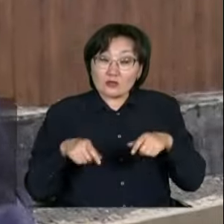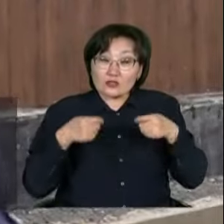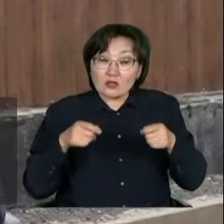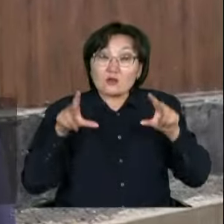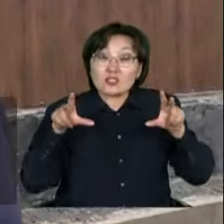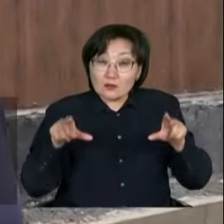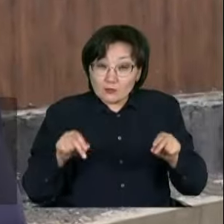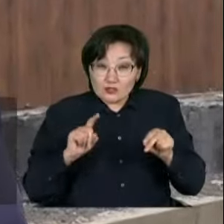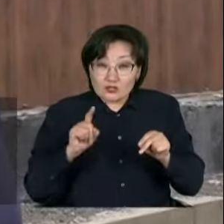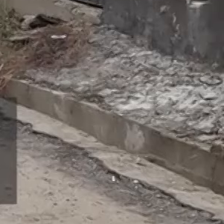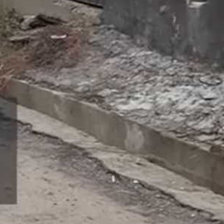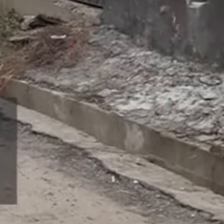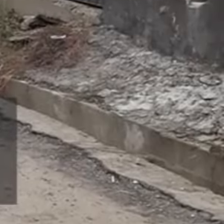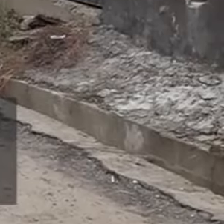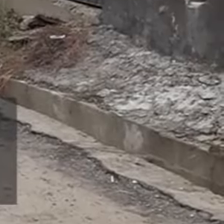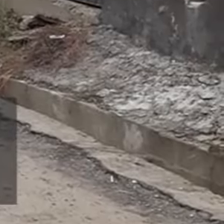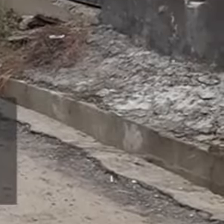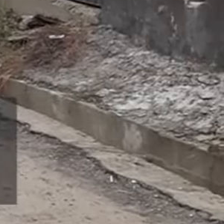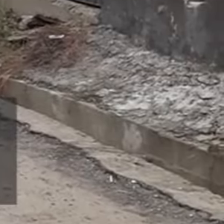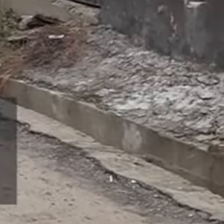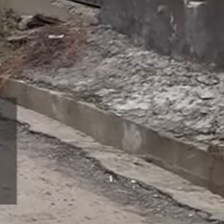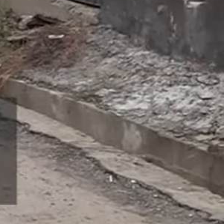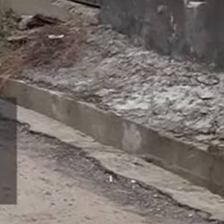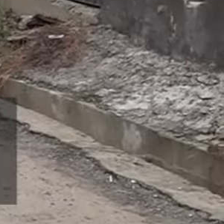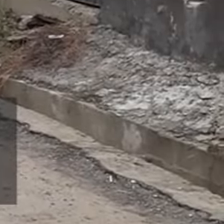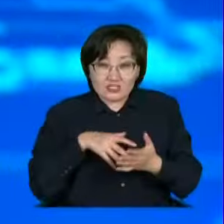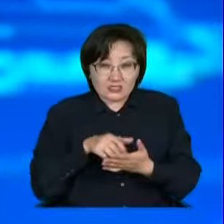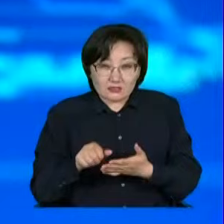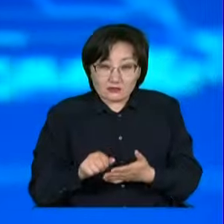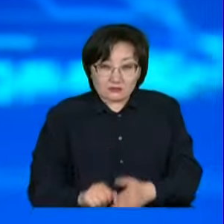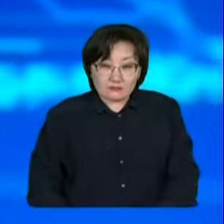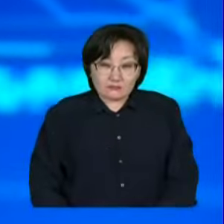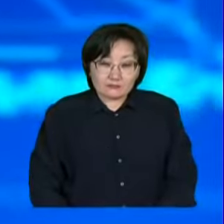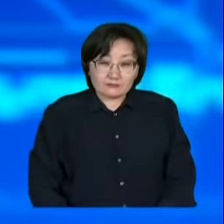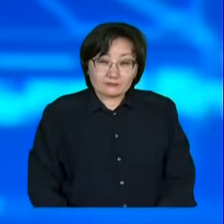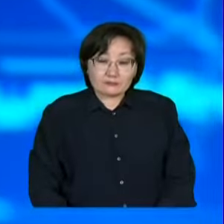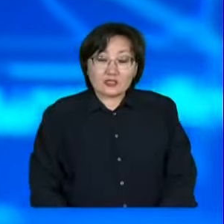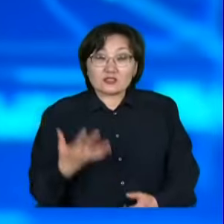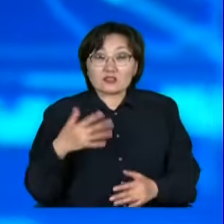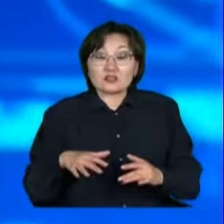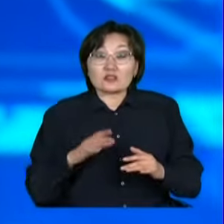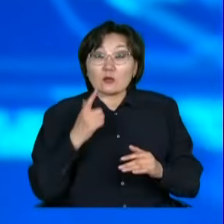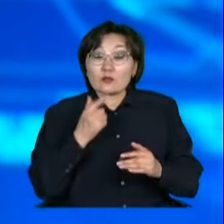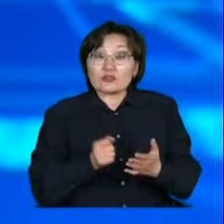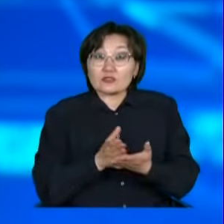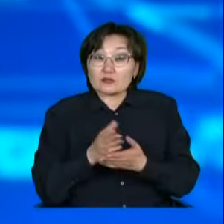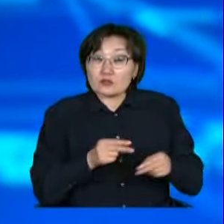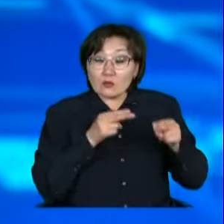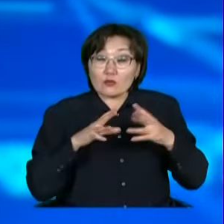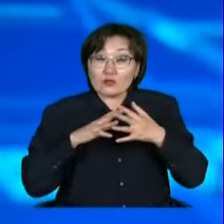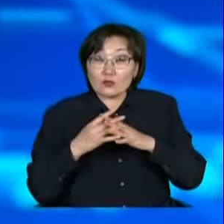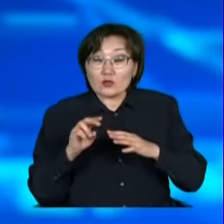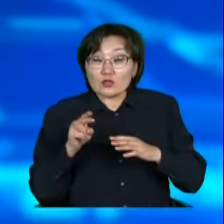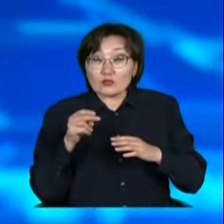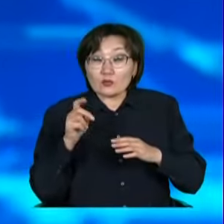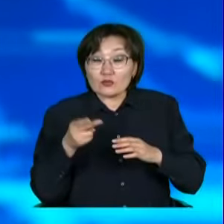что не будет, то здесь дома не будет сноситься. 50 военнослужащих прибыли в поселок